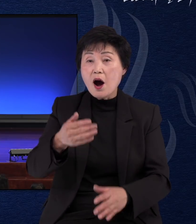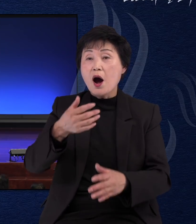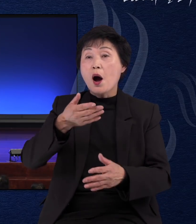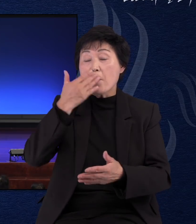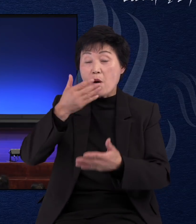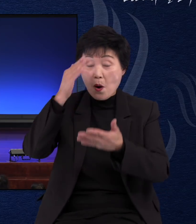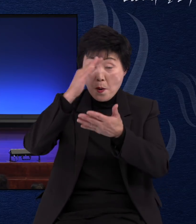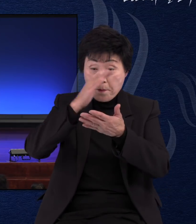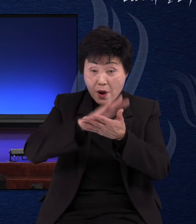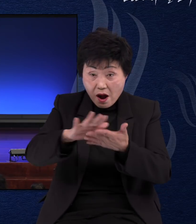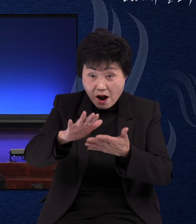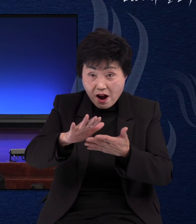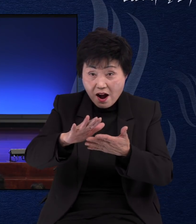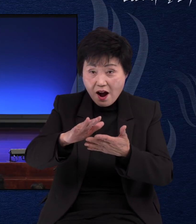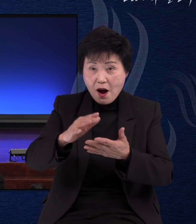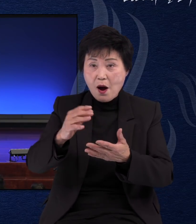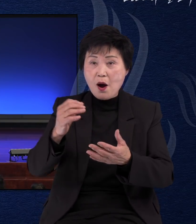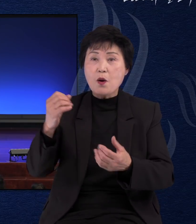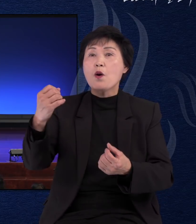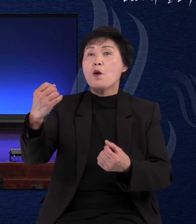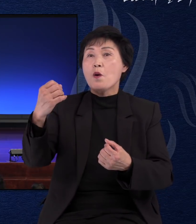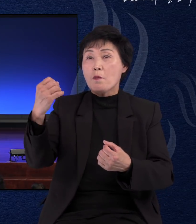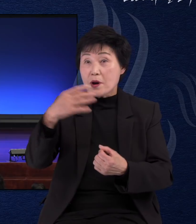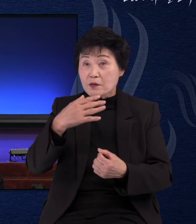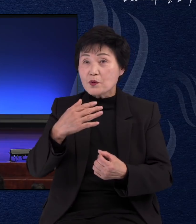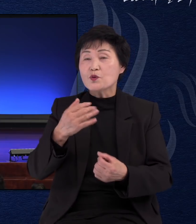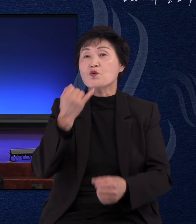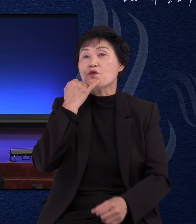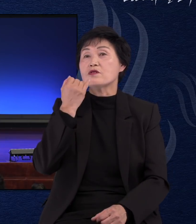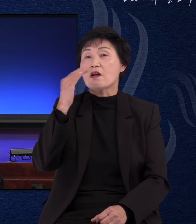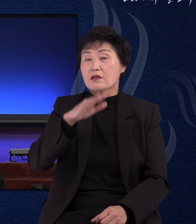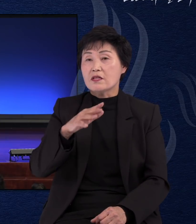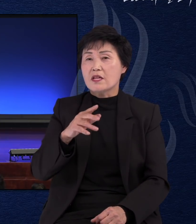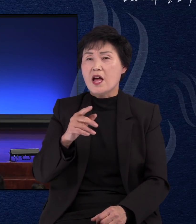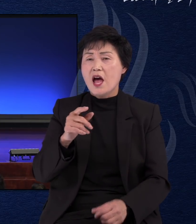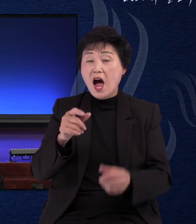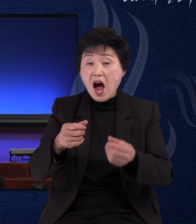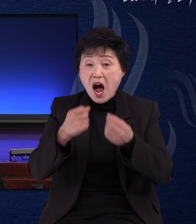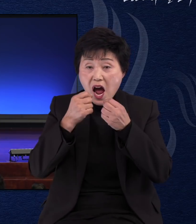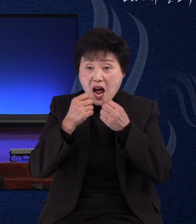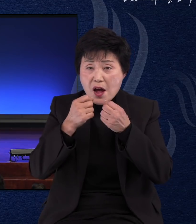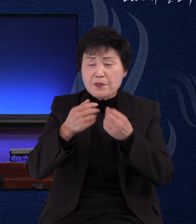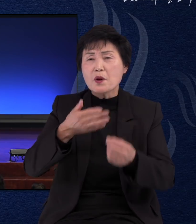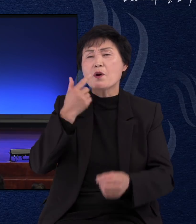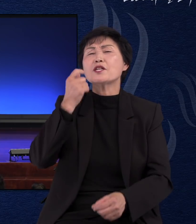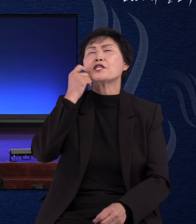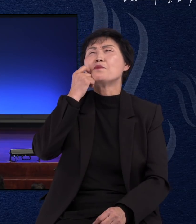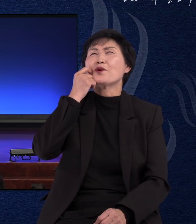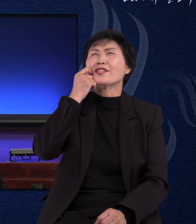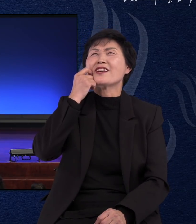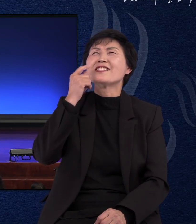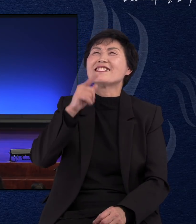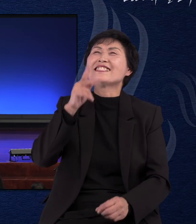피자를 한 조각도 안 먹었는데 그 얘기를 해서 한 조각도 먹지 못하고 일어났던 그 피자가 아직도 아른거리고